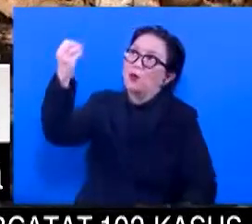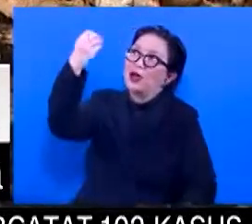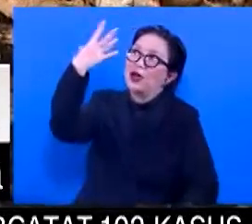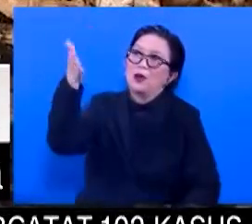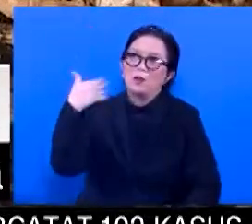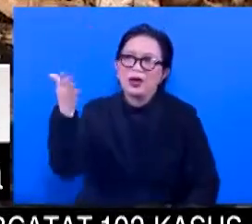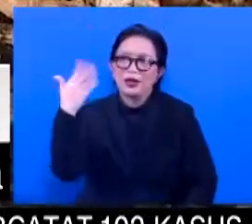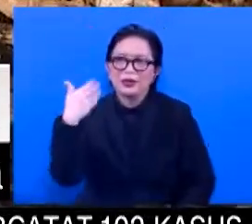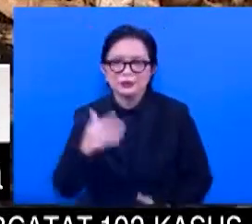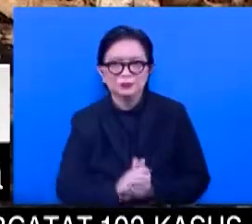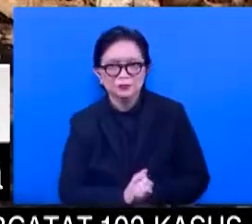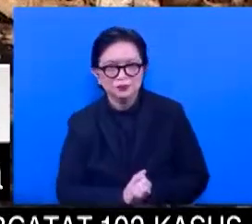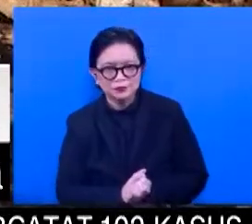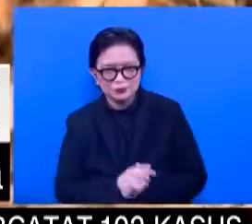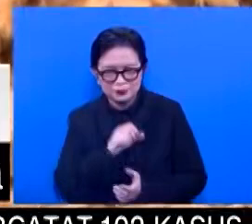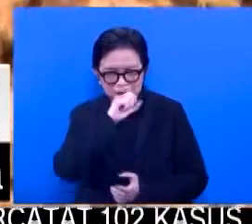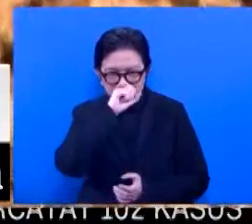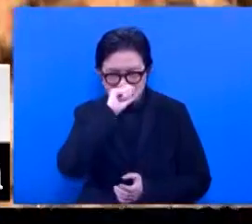mantap.